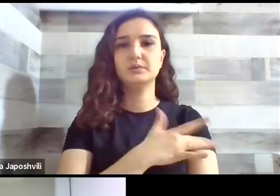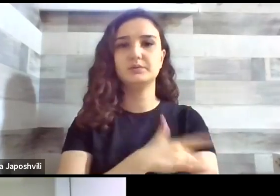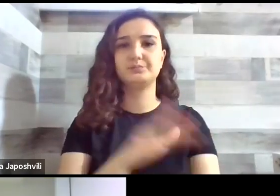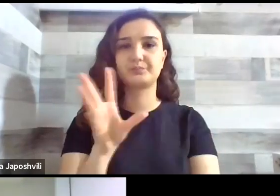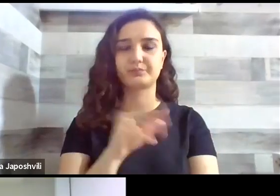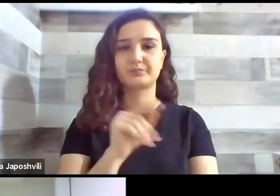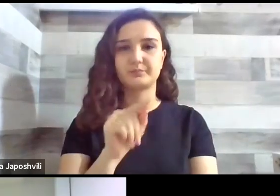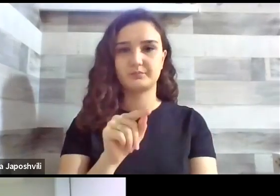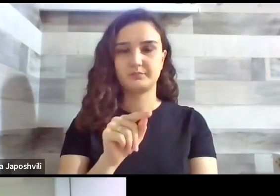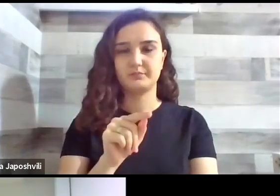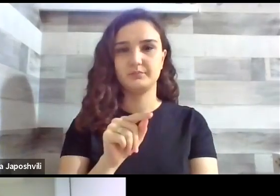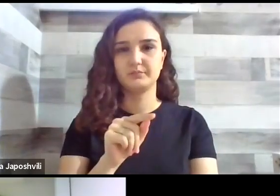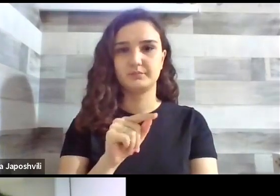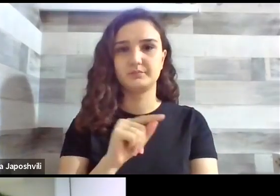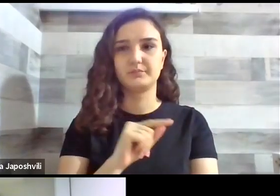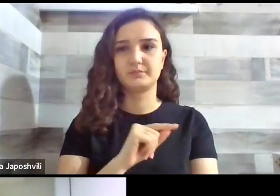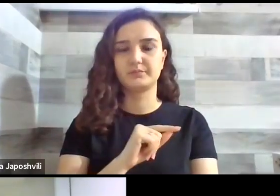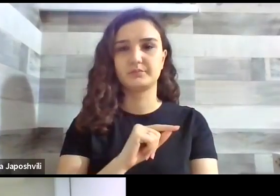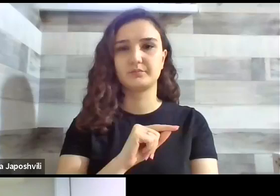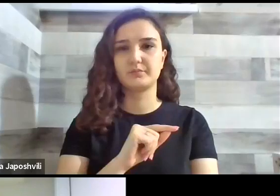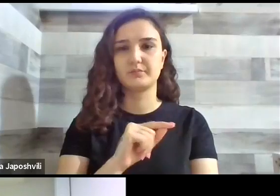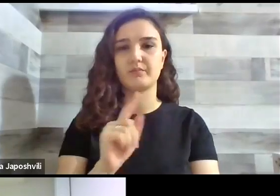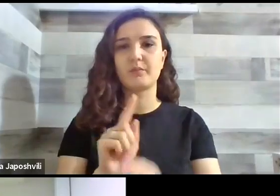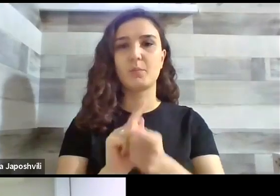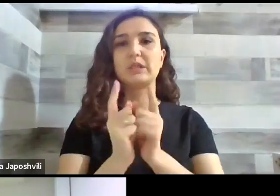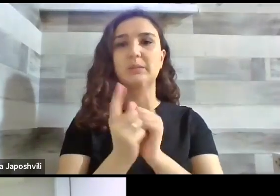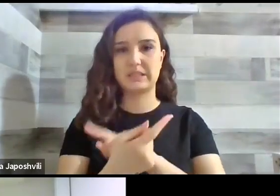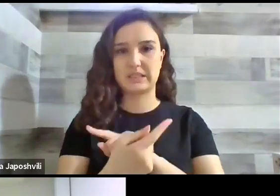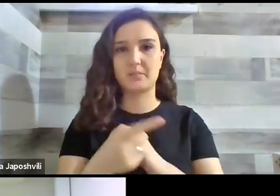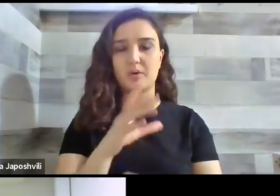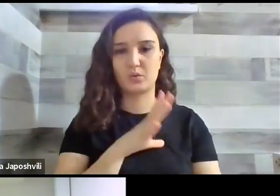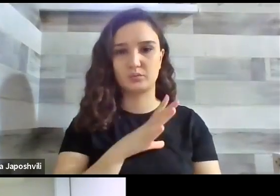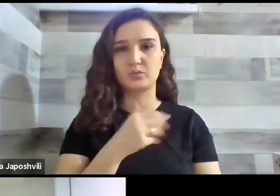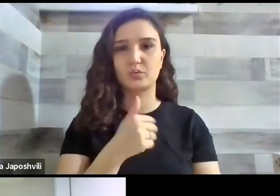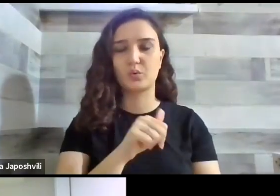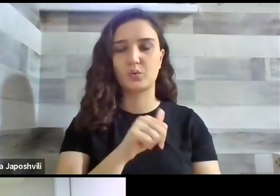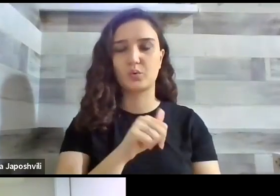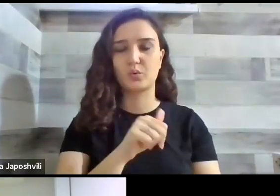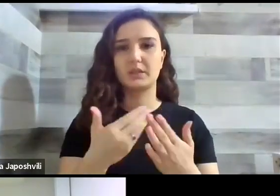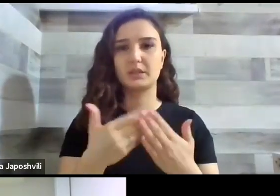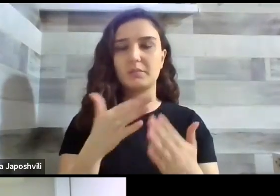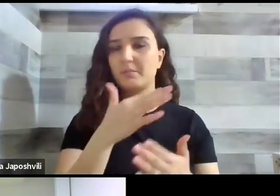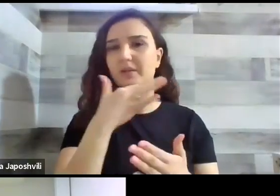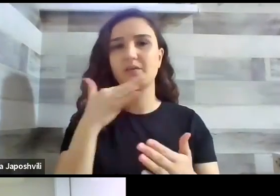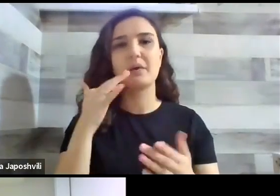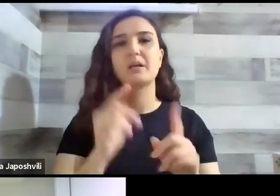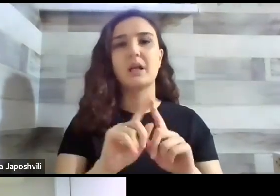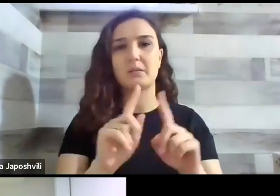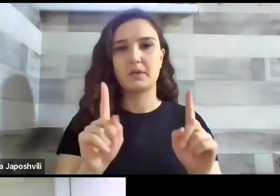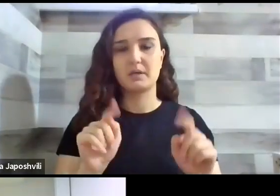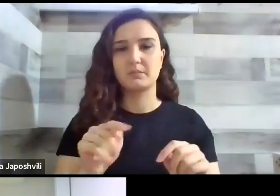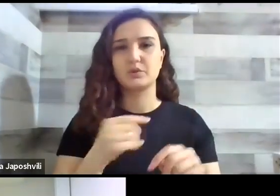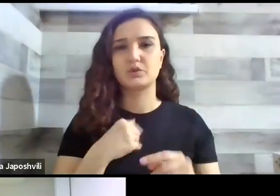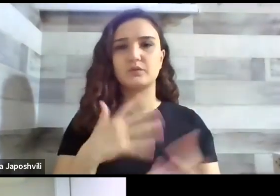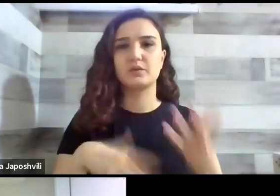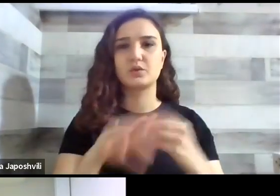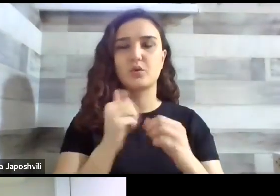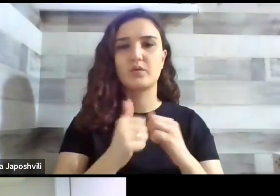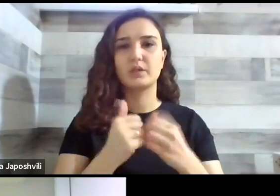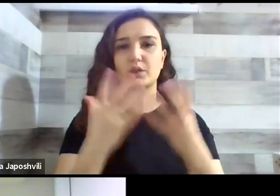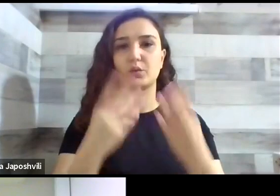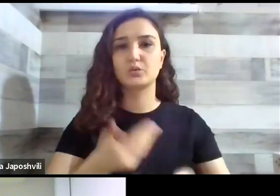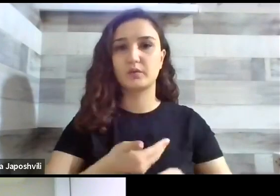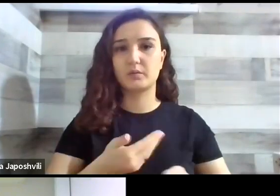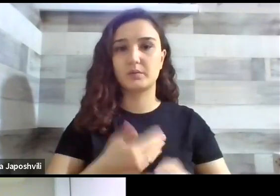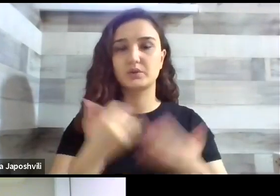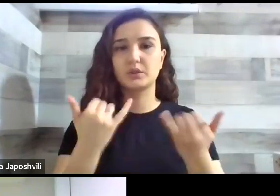სოციალურმა სერვისებმა გარკვეული მოდიფიცირება განიცადეს, როგორც თქვა, ბევრმა რამემ ჩვენს ყოველდღიურობაში, და